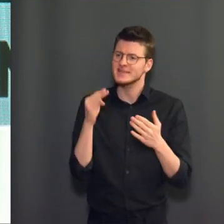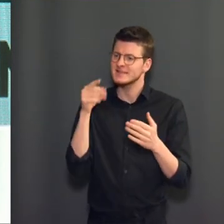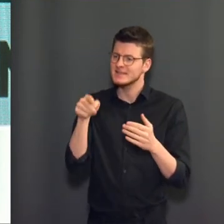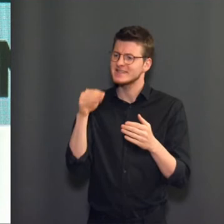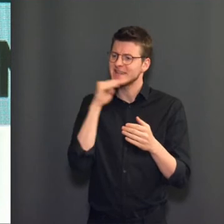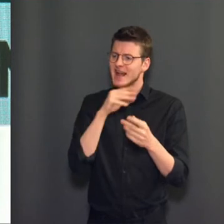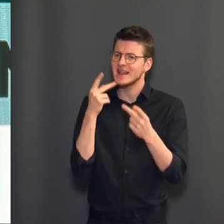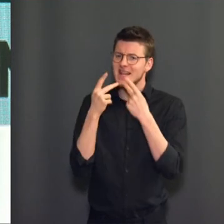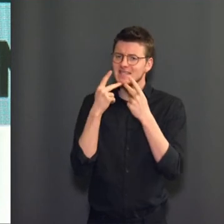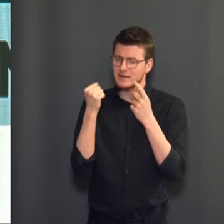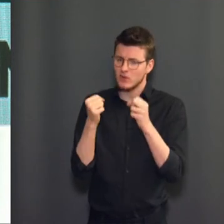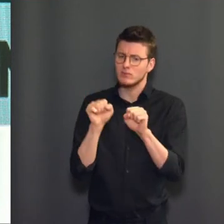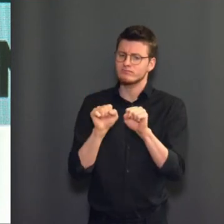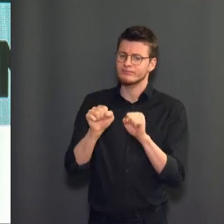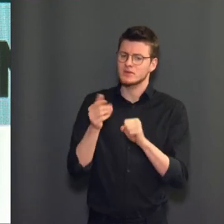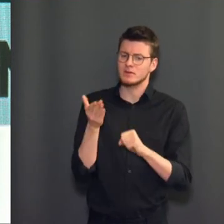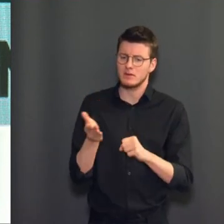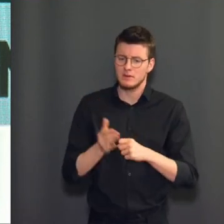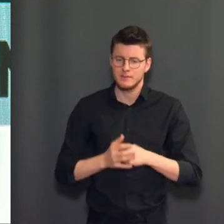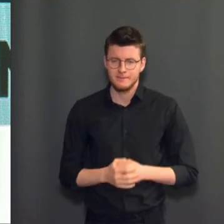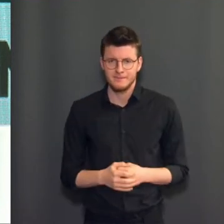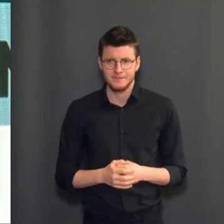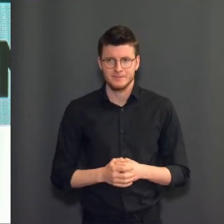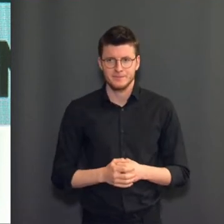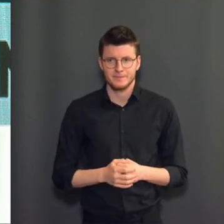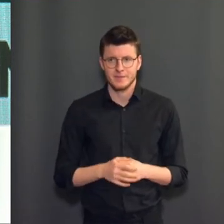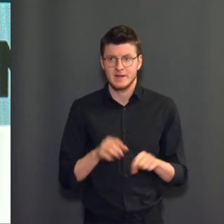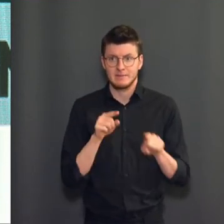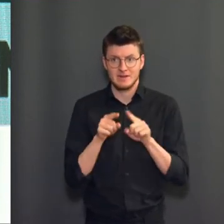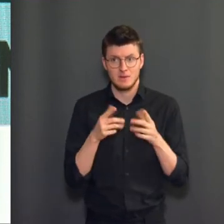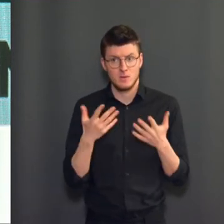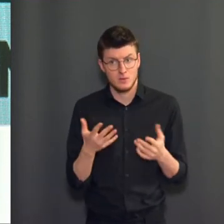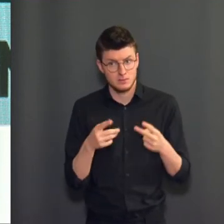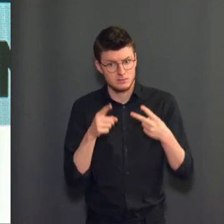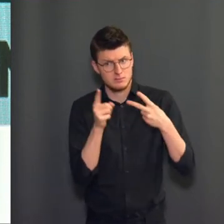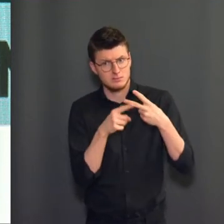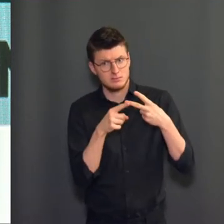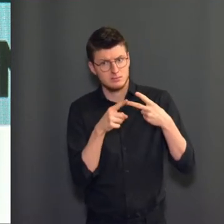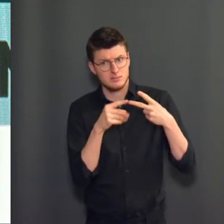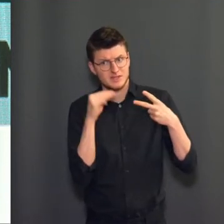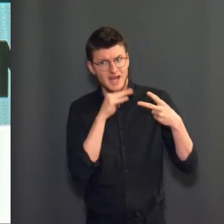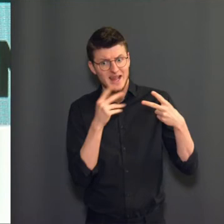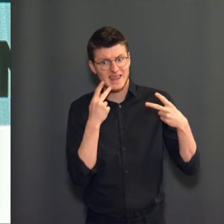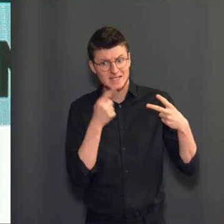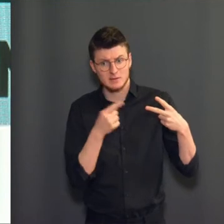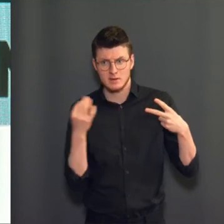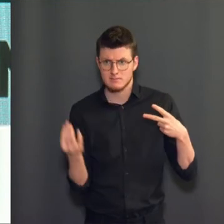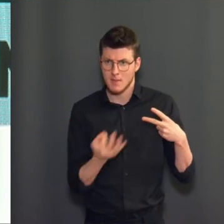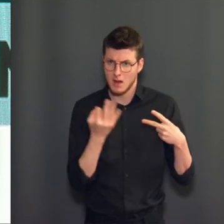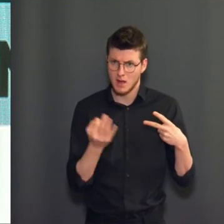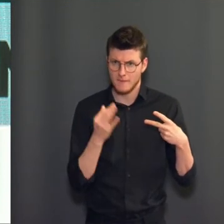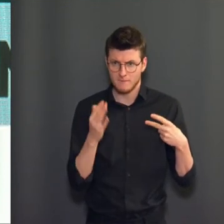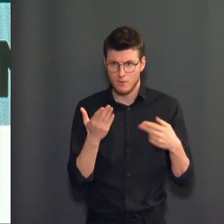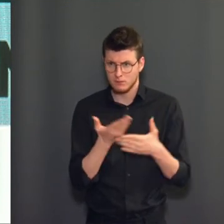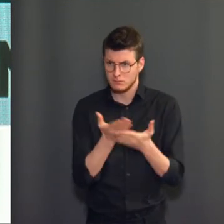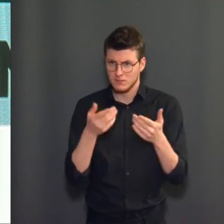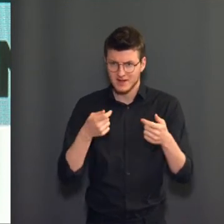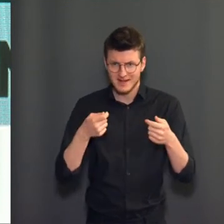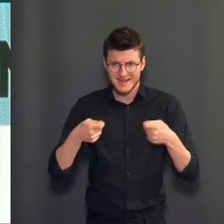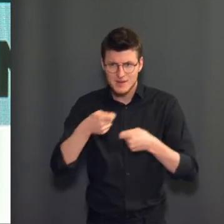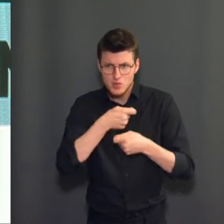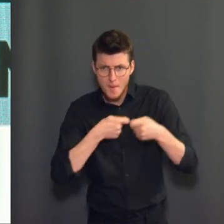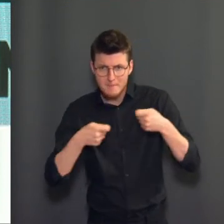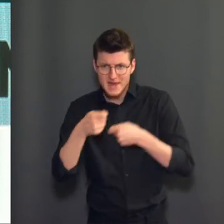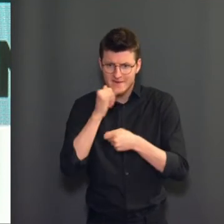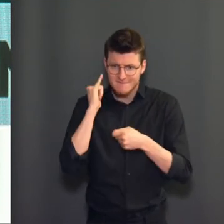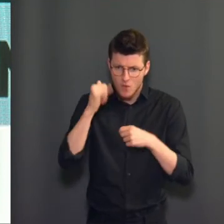Deze sneltesten zijn dan ook een belangrijk instrument om de continuïteit van onze economie en de dienstverlening aan de